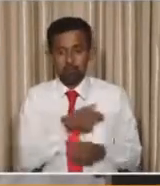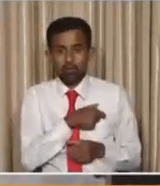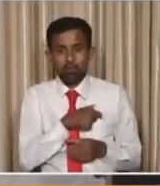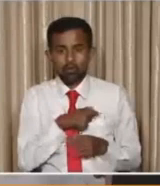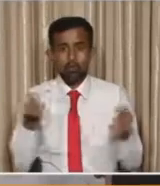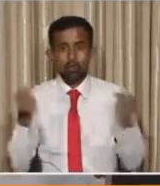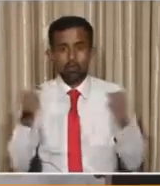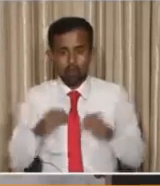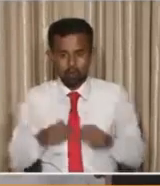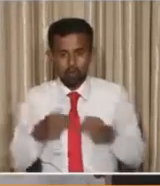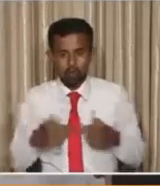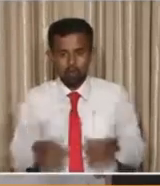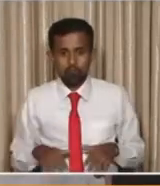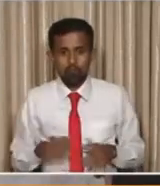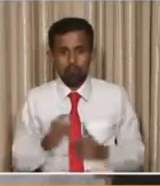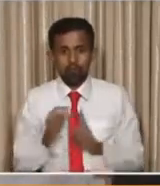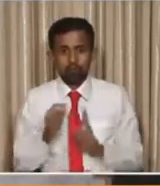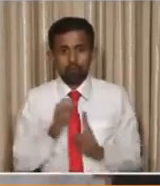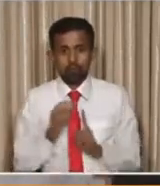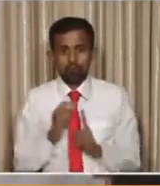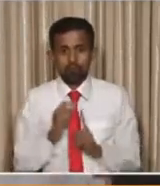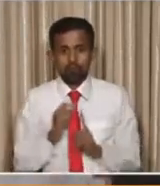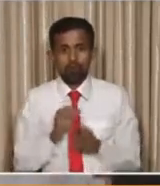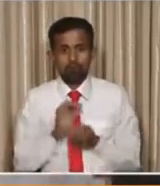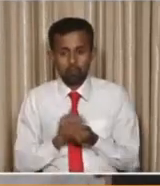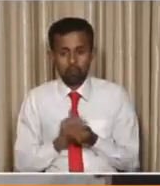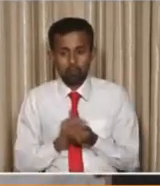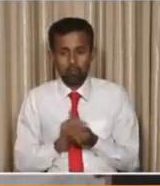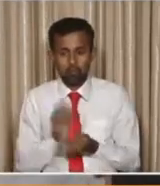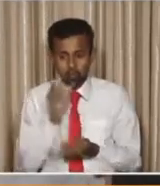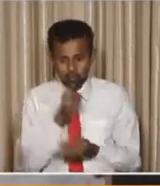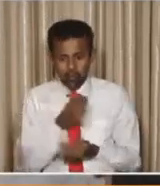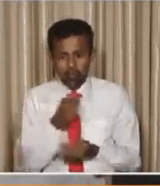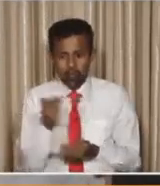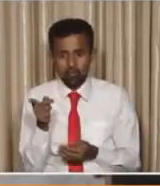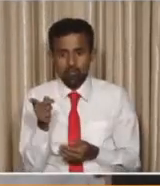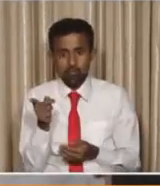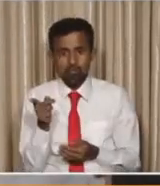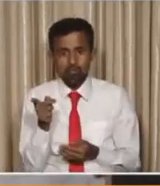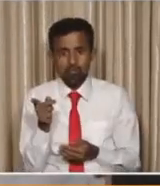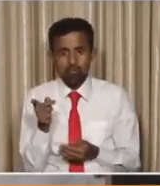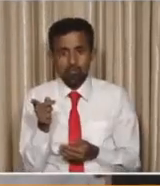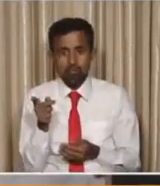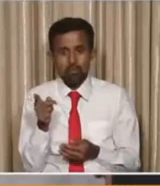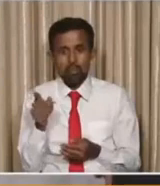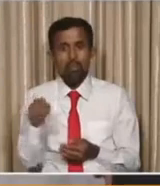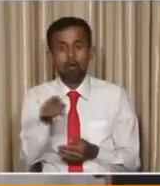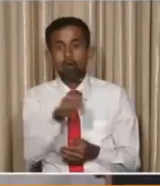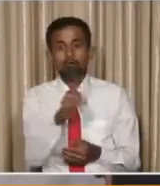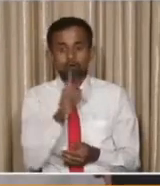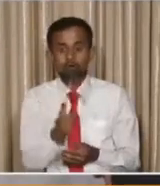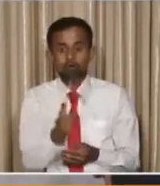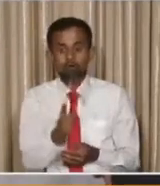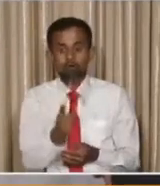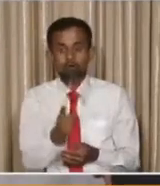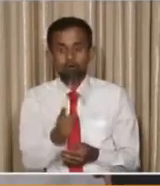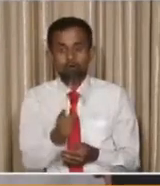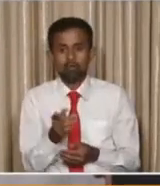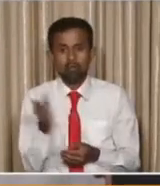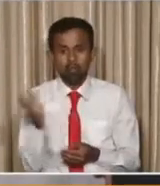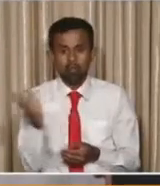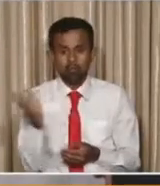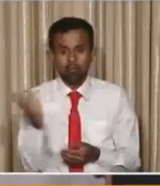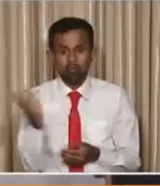වුණා පාර්ලිමේන්තුව බේරා ගන්න බැලුවද කවුරු කවුරුද කිව්වේ මේකයි කරන්න ඔය තියෙනවා